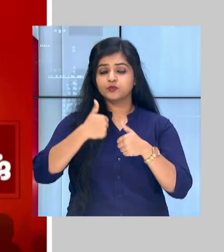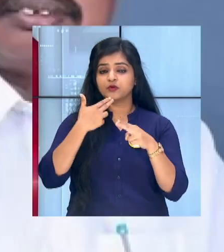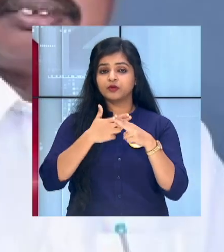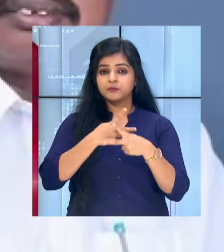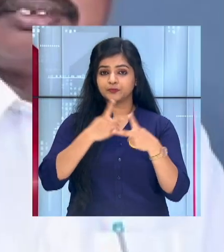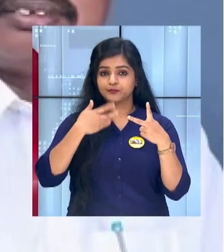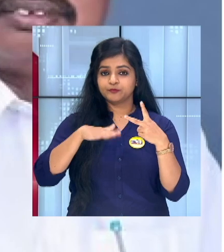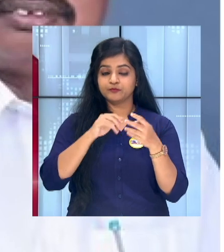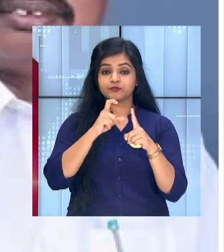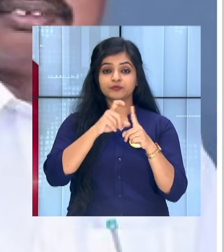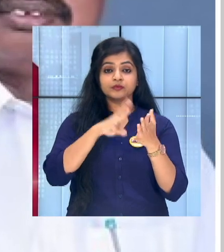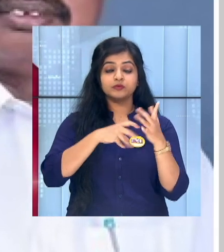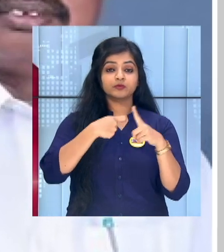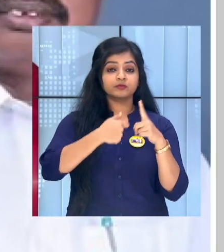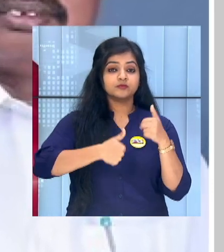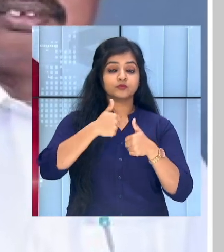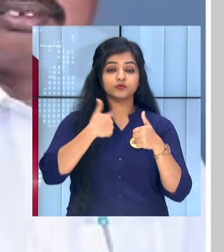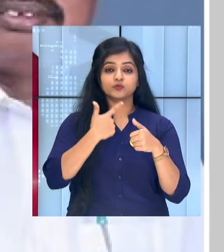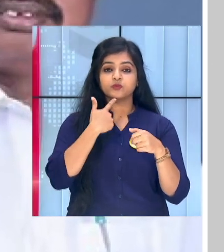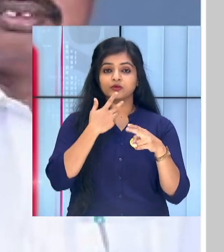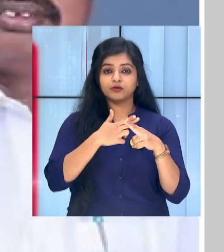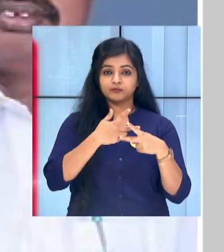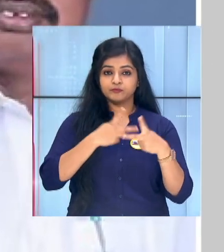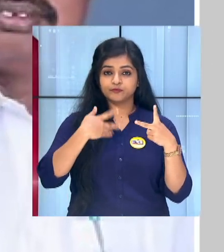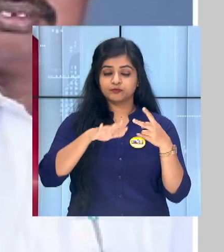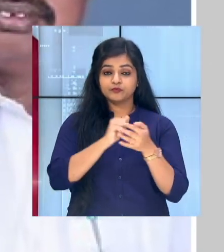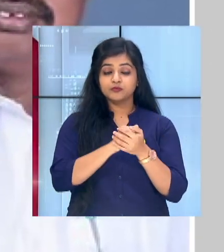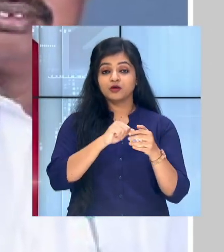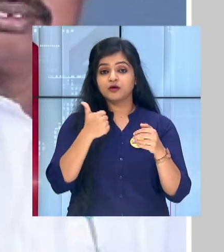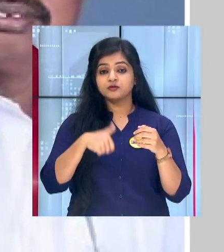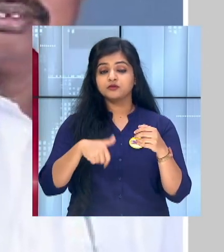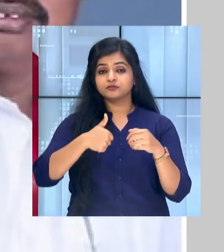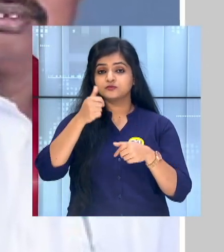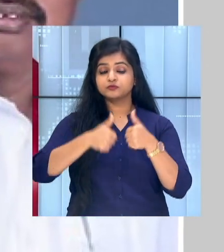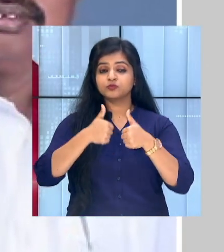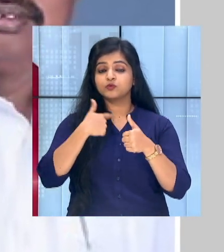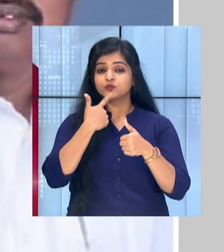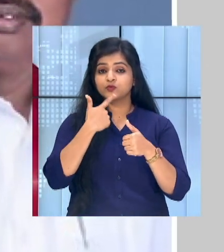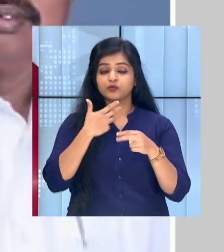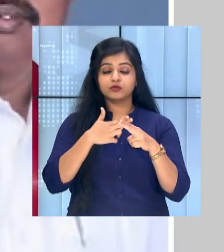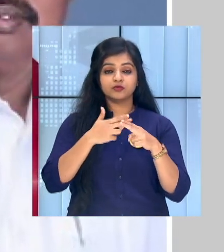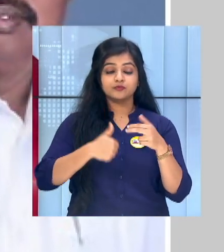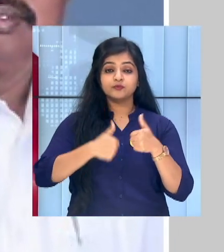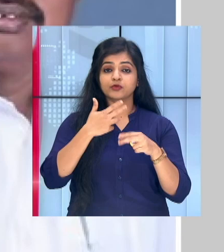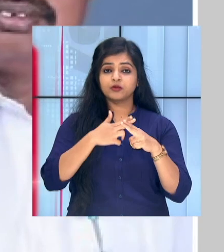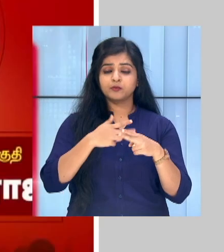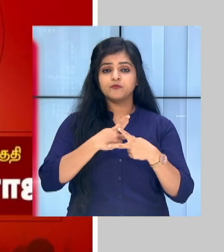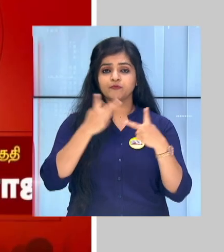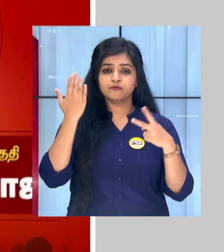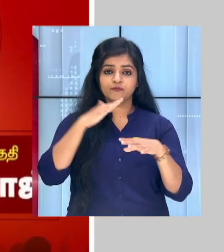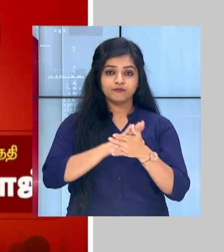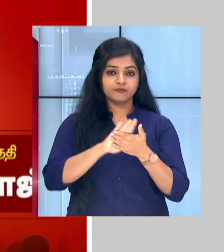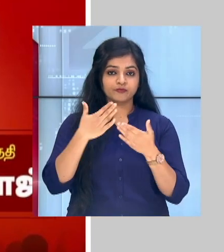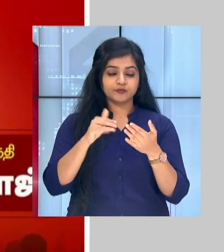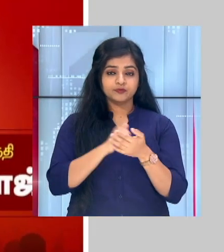വരാനുണ്ട്, DMK സ്ഥാനാർത്ഥികളുടെ പേരുകൾ പുറത്തു വരാനുണ്ട്. ബാക്കി മുഴുവൻ സഖ്യകക്ഷികളിൽ മറ്റുള്ളവരെല്ലാം തന്നെ സ്ഥാനാർത്ഥി പ്രഖ്യാപനം പൂർത്തീകരിച്ചു കഴിഞ്ഞു.